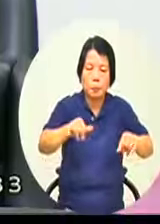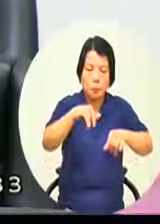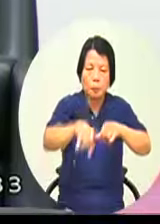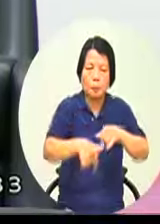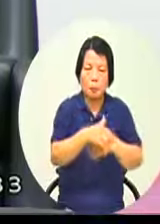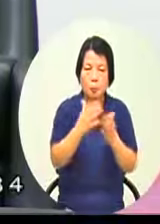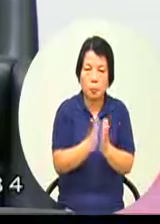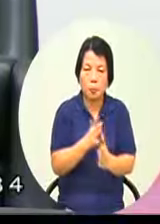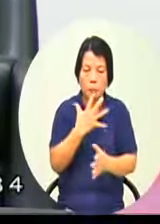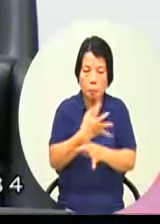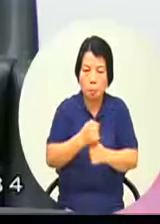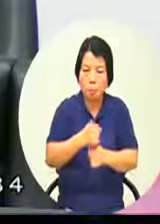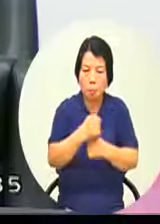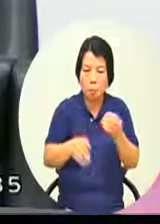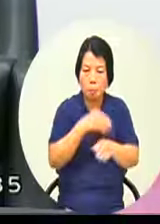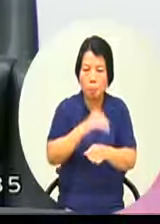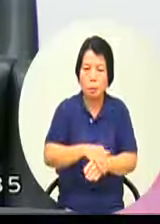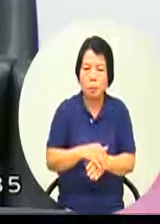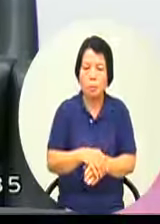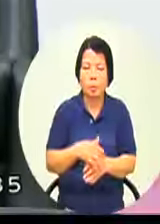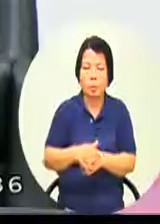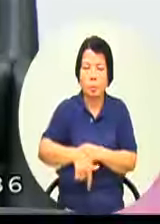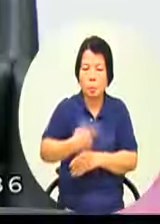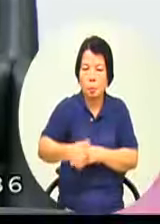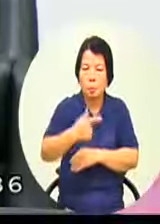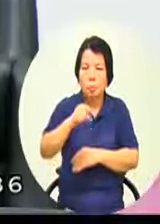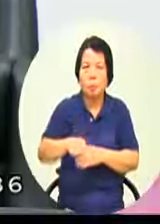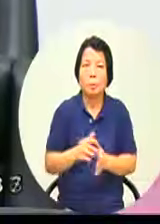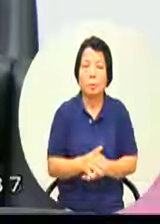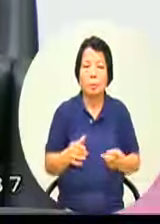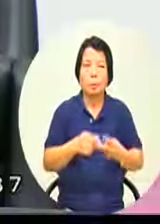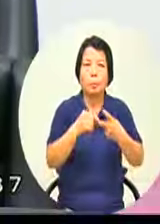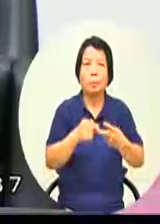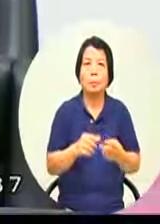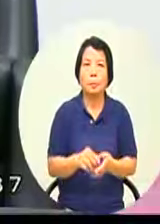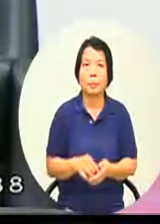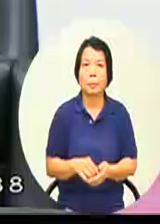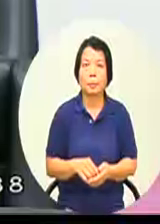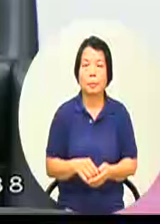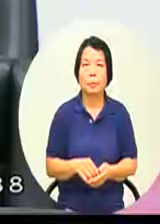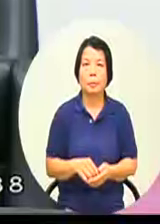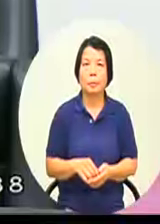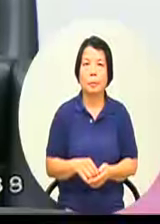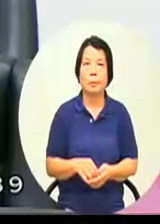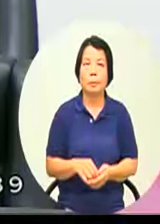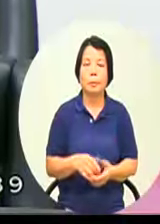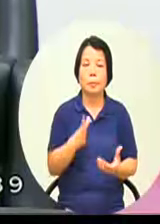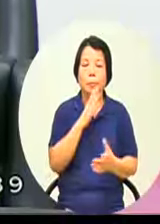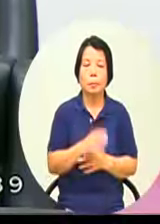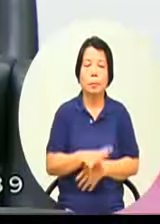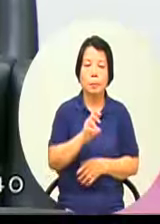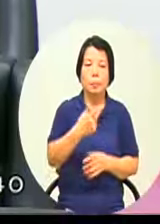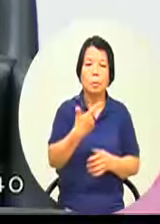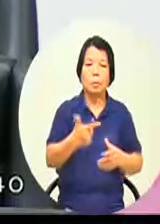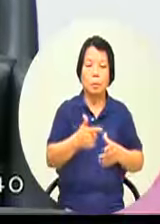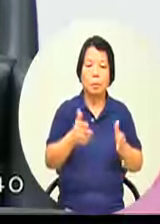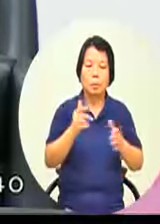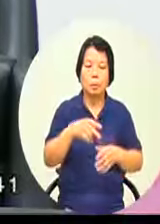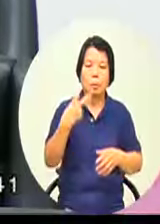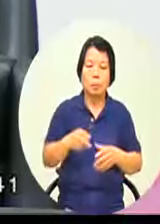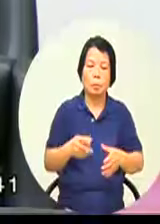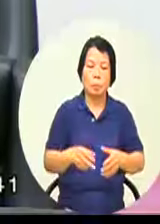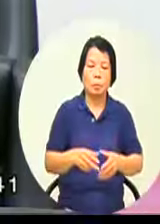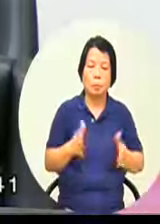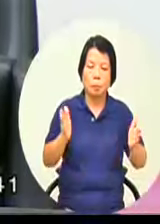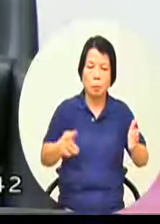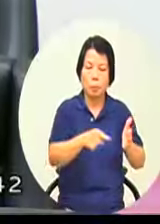啊，一个日期赶快把它做完成。那第二点就是说，我们的也是四十六期的从化出的